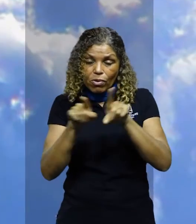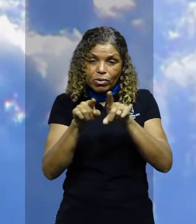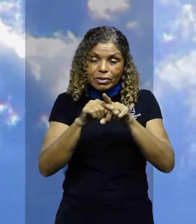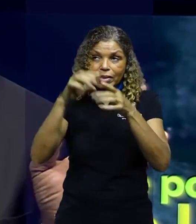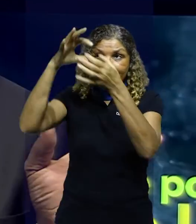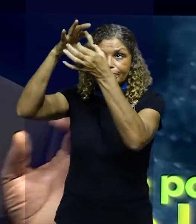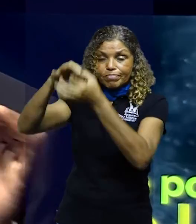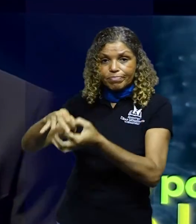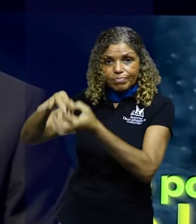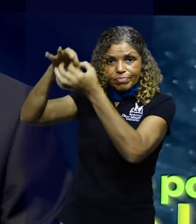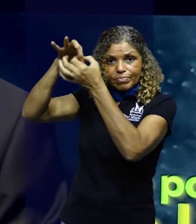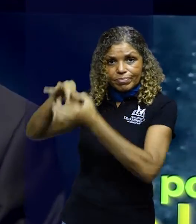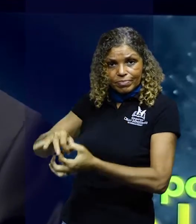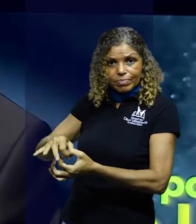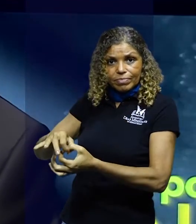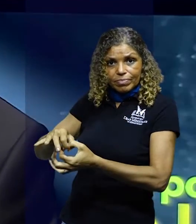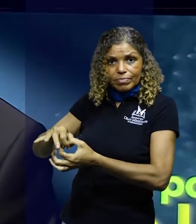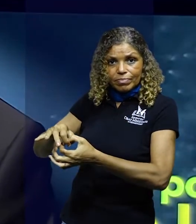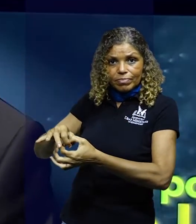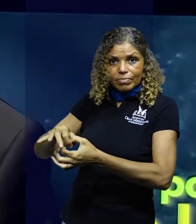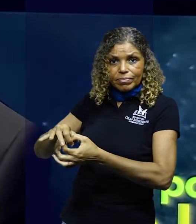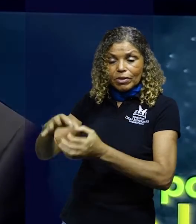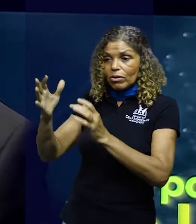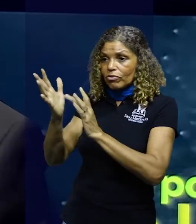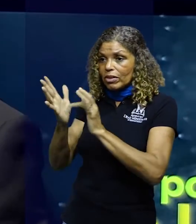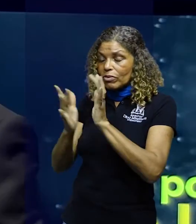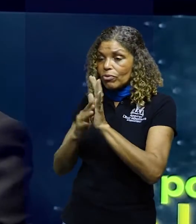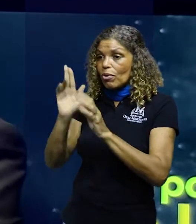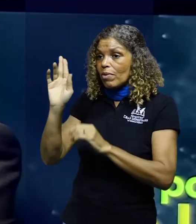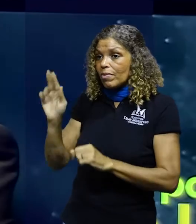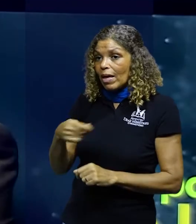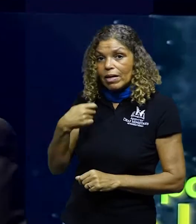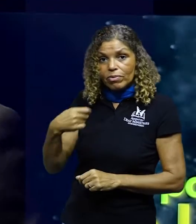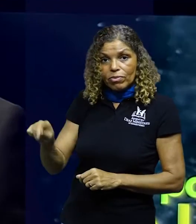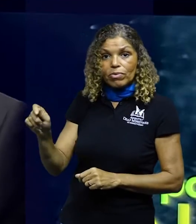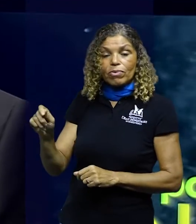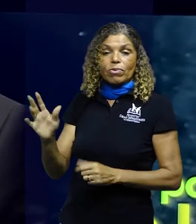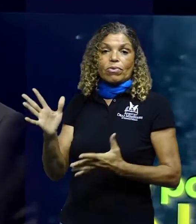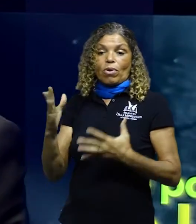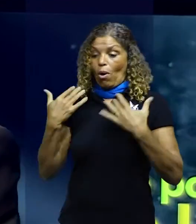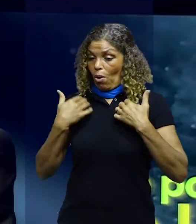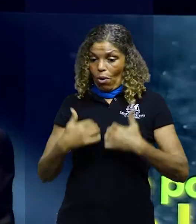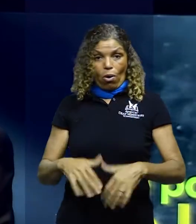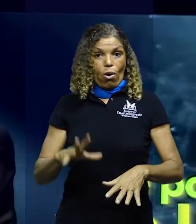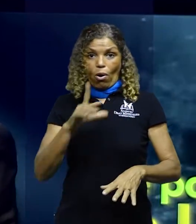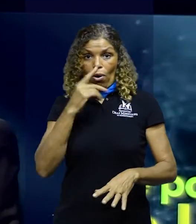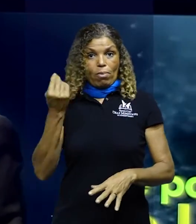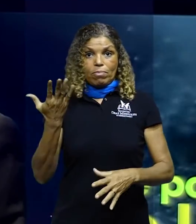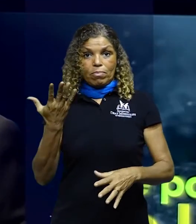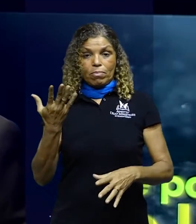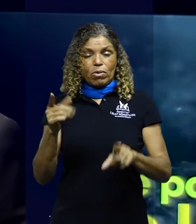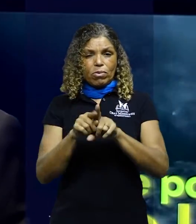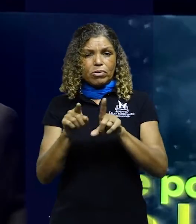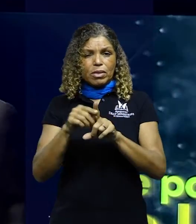Père. Il est en prise directe avec nous par sa nature humaine. Il est en prise directe avec